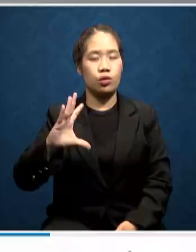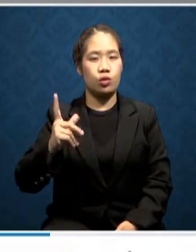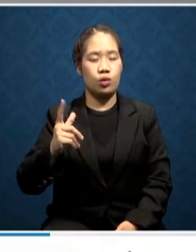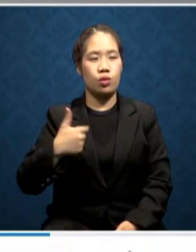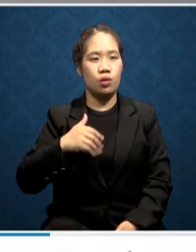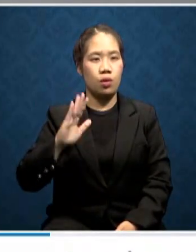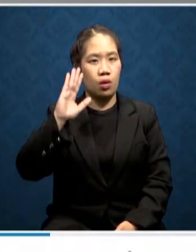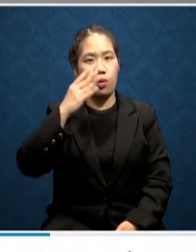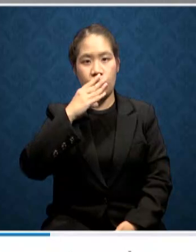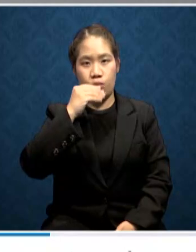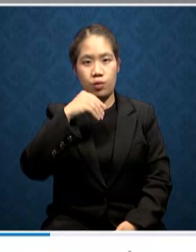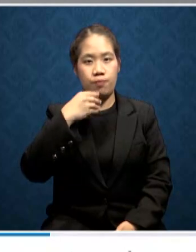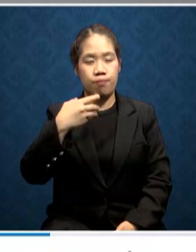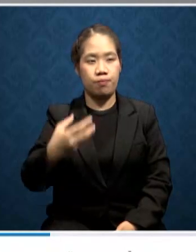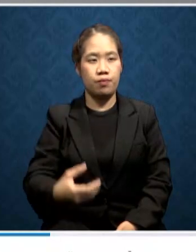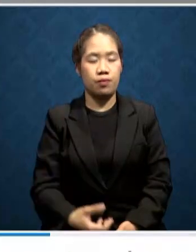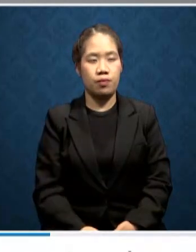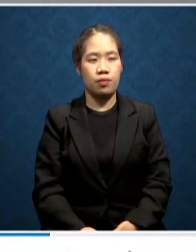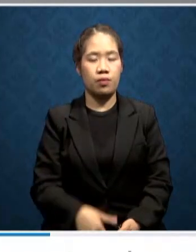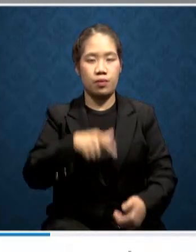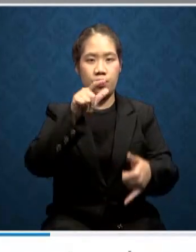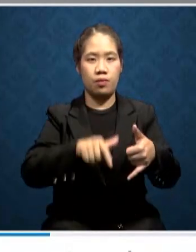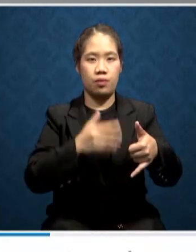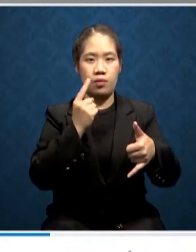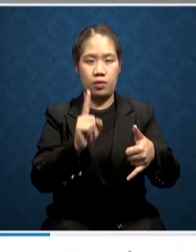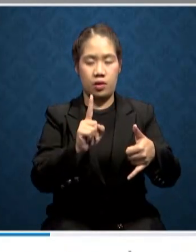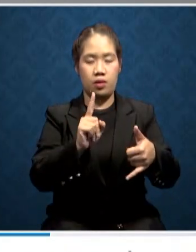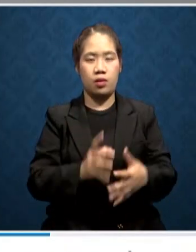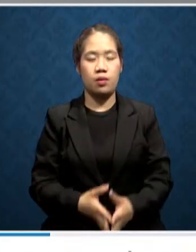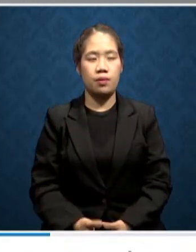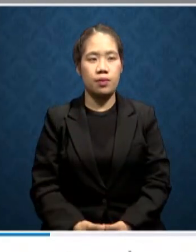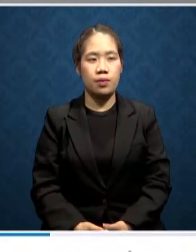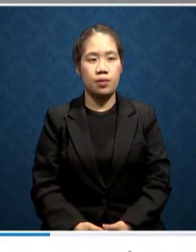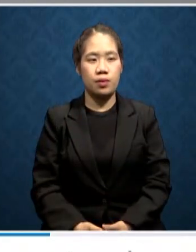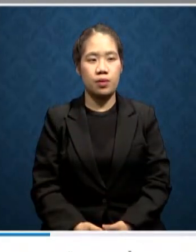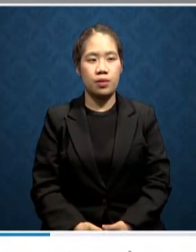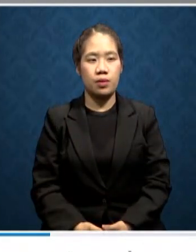าครับ หนึ่งท่านครับมีไหมครับ